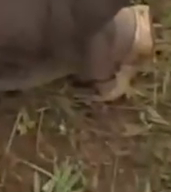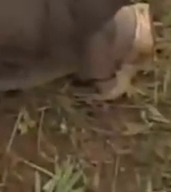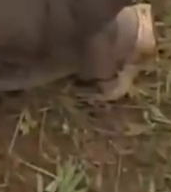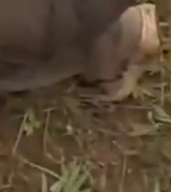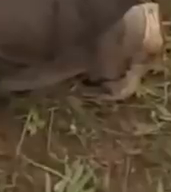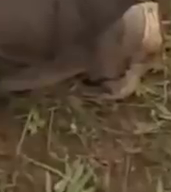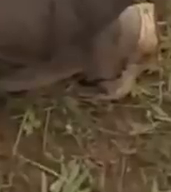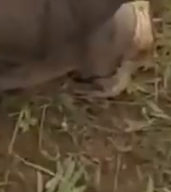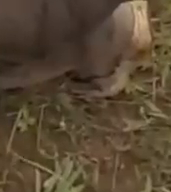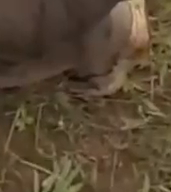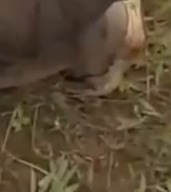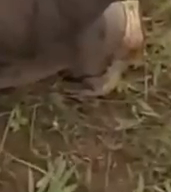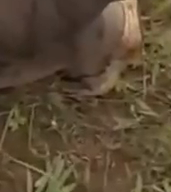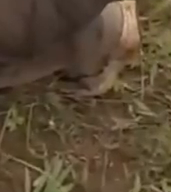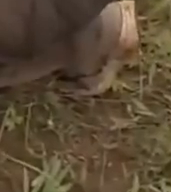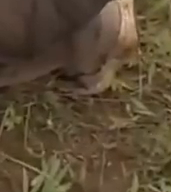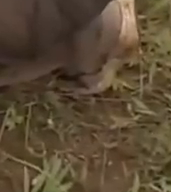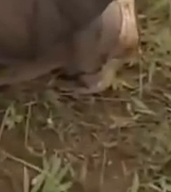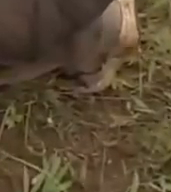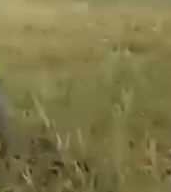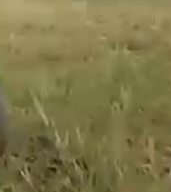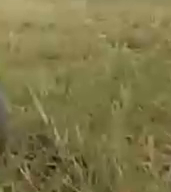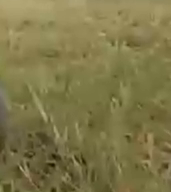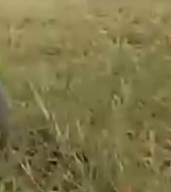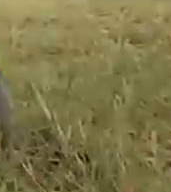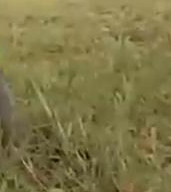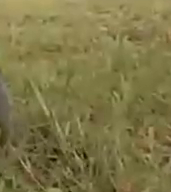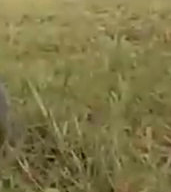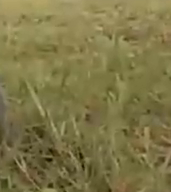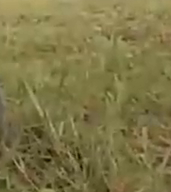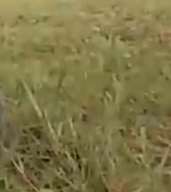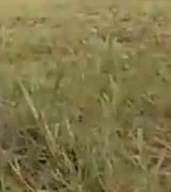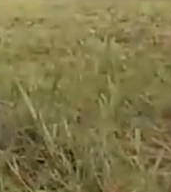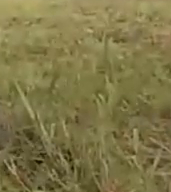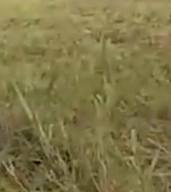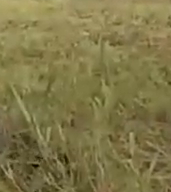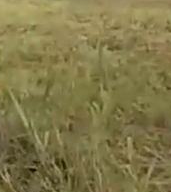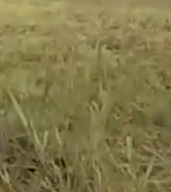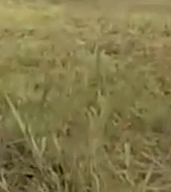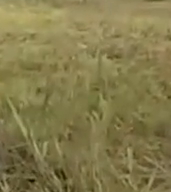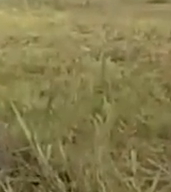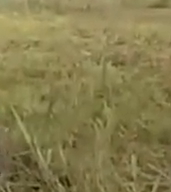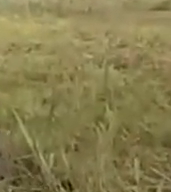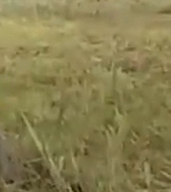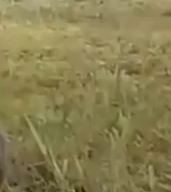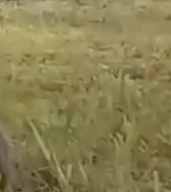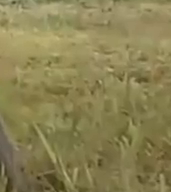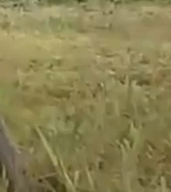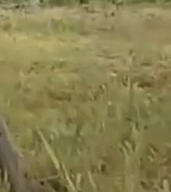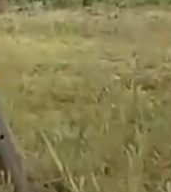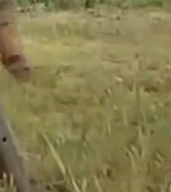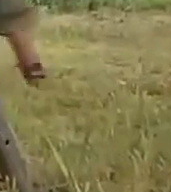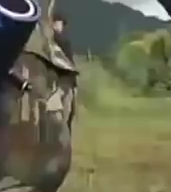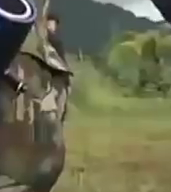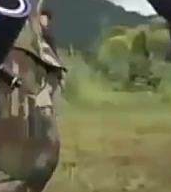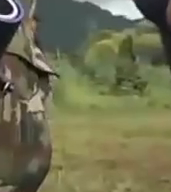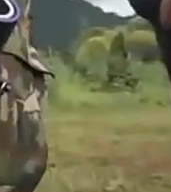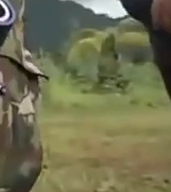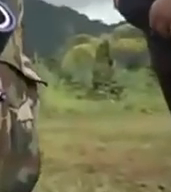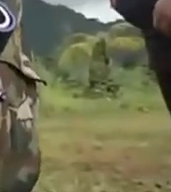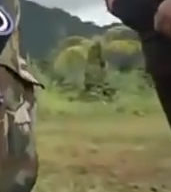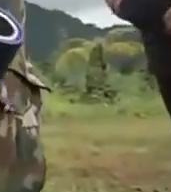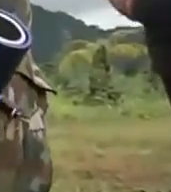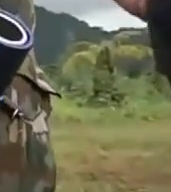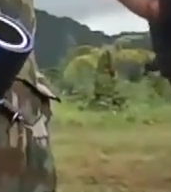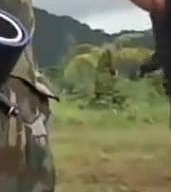ำเครื่องกล่องที่เป็นกล่องรับส่งเครื่องมืออาหารหรือว่าสามารถลำเลียงคนขึ้นไปในโพรงได้ค่ะโดยเจ้